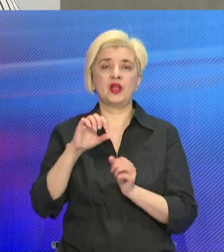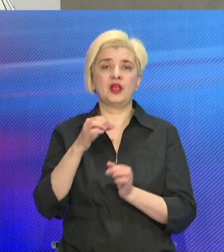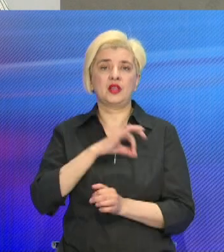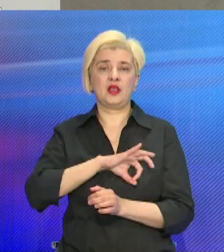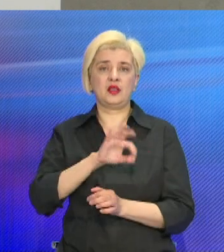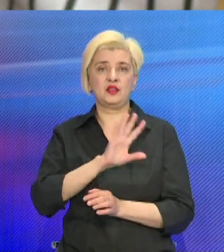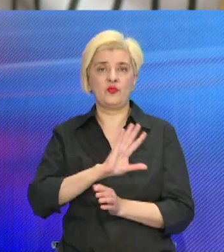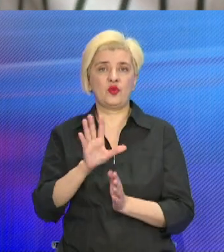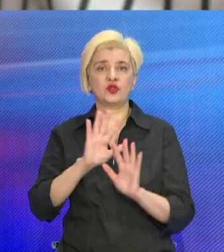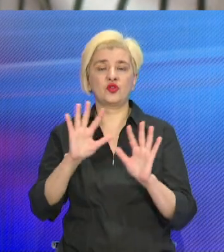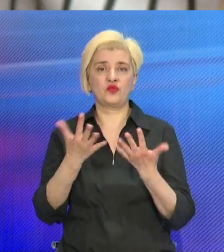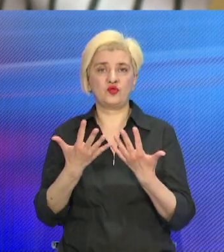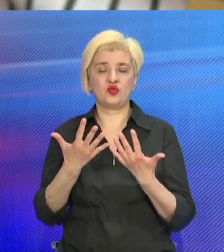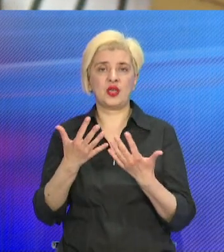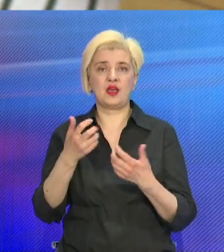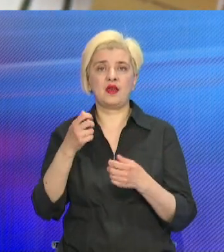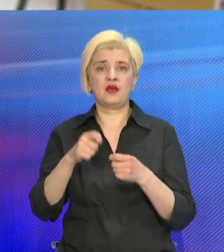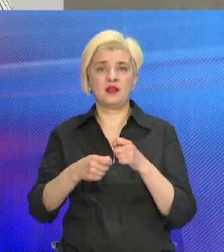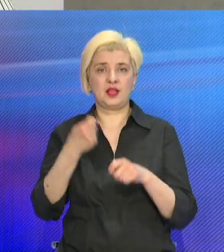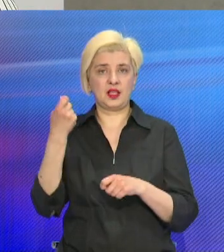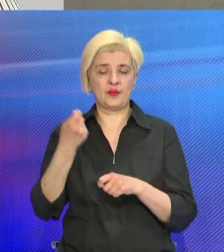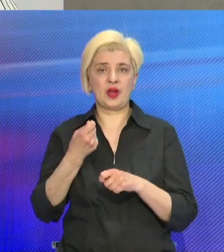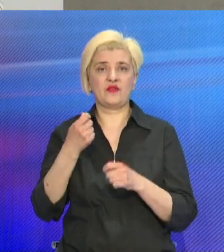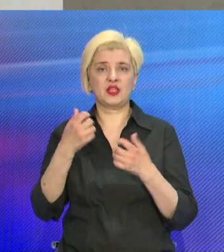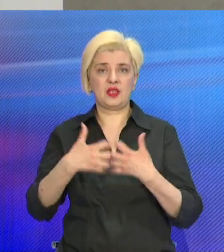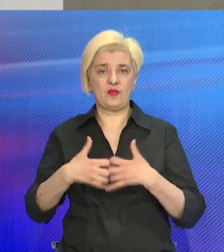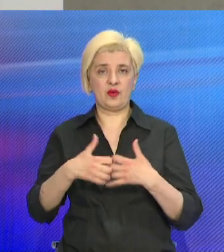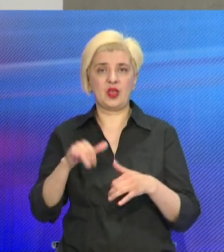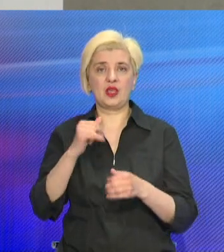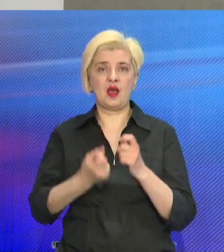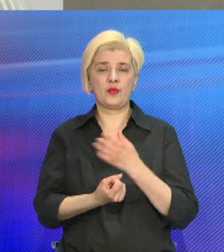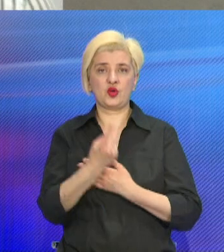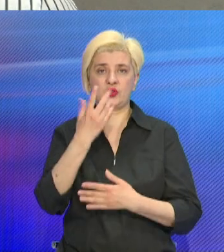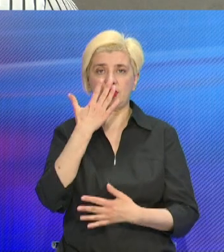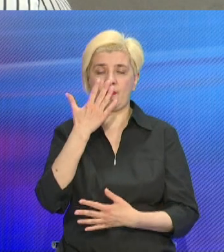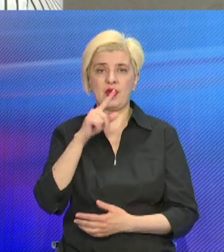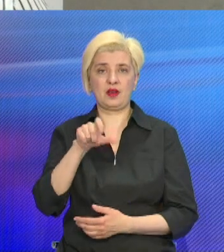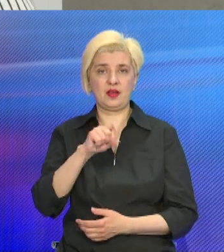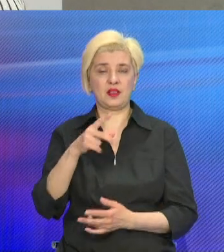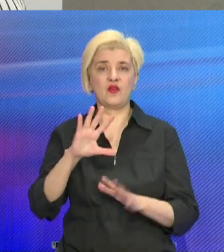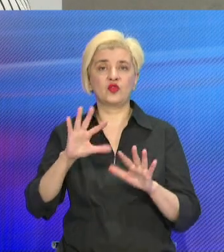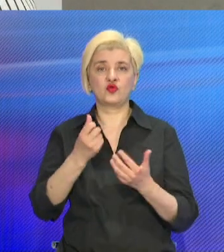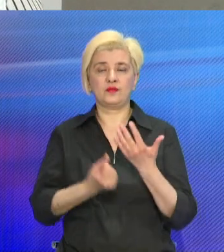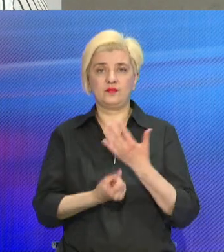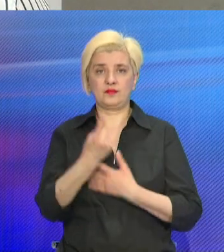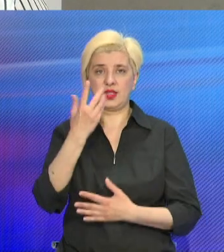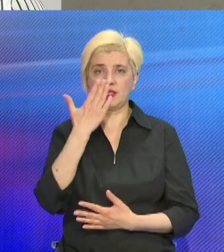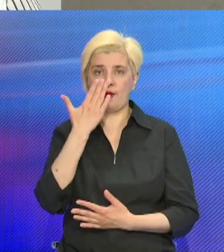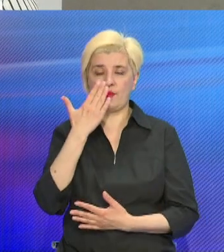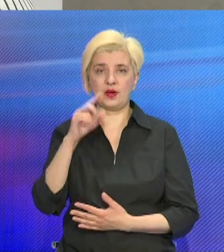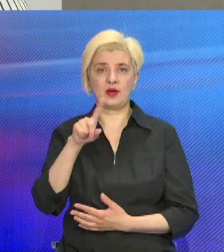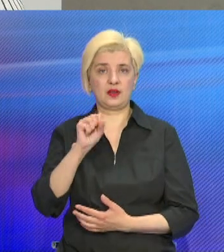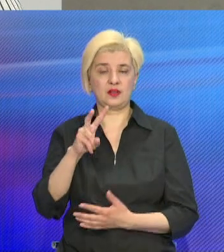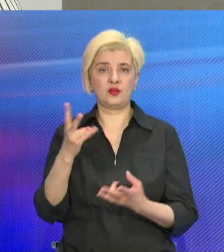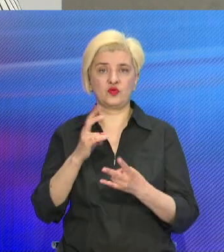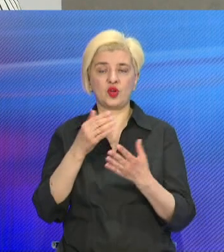приборов автоматики при обнаружении запаха газа. В случае обнаружения запаха газа необходимо устранить источники открытого огня, проветрить помещение, не